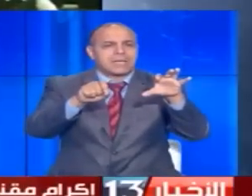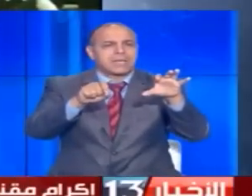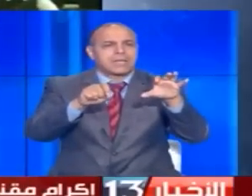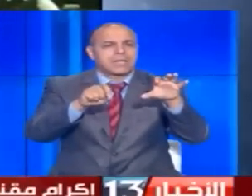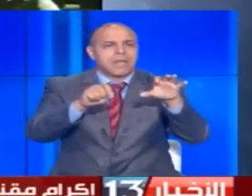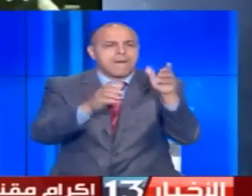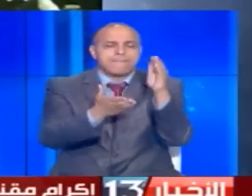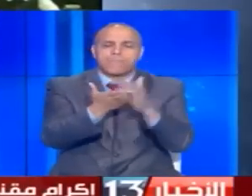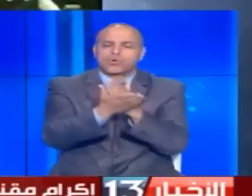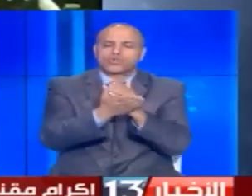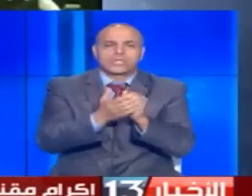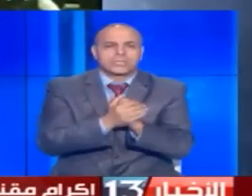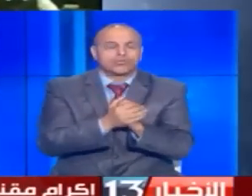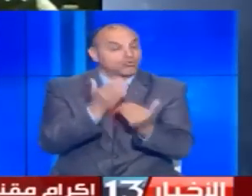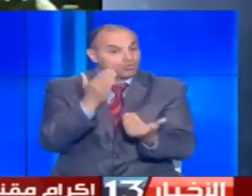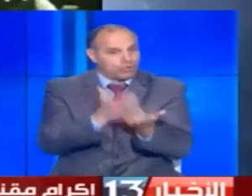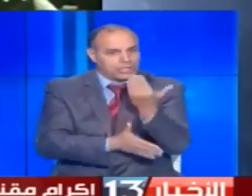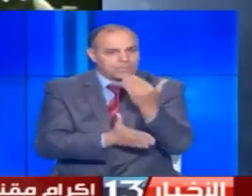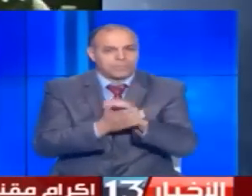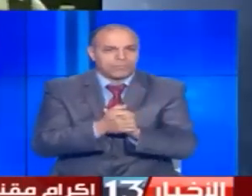معناتها مشروع يتسمى جديد.